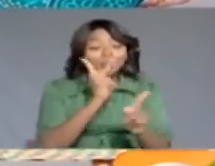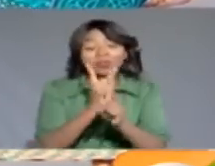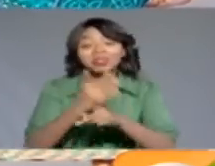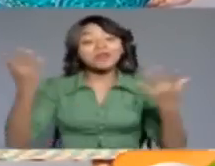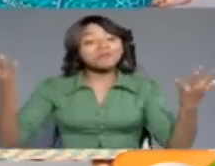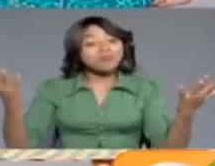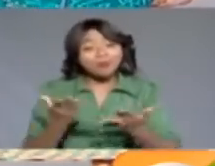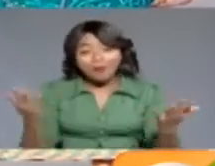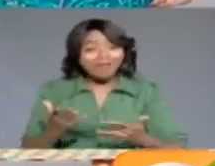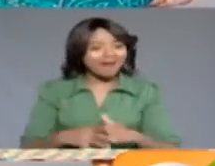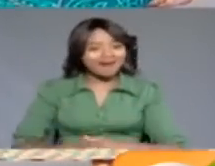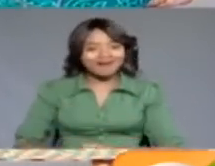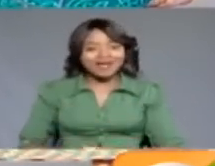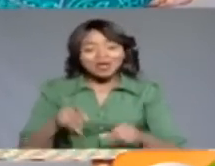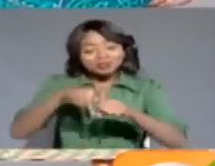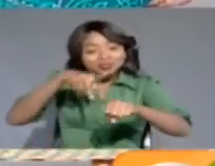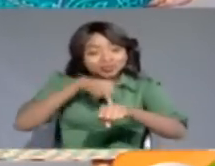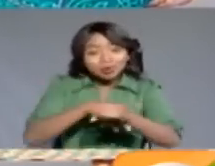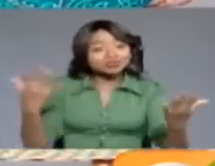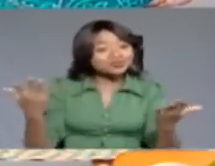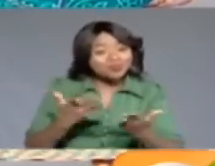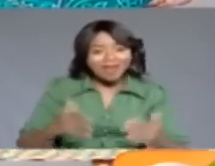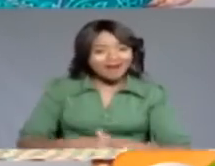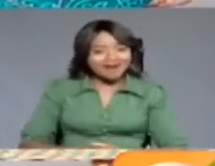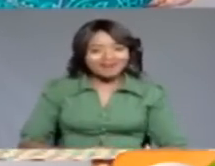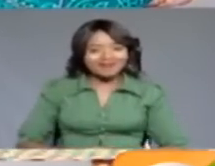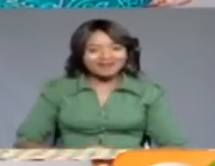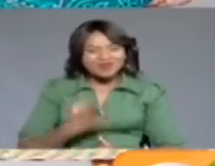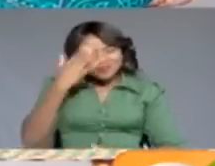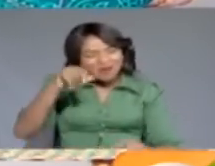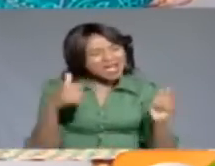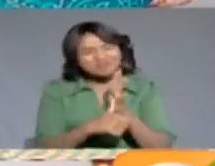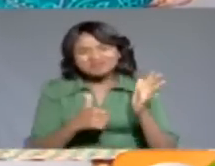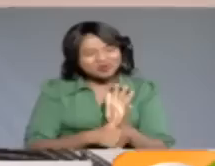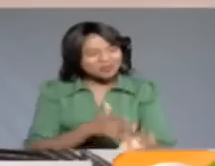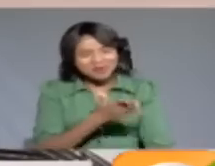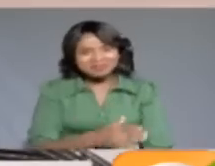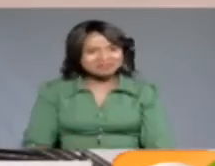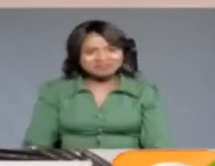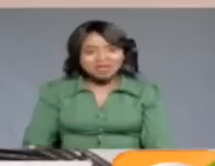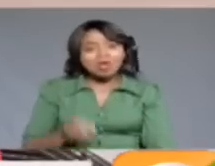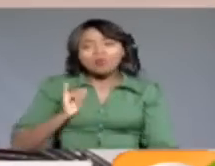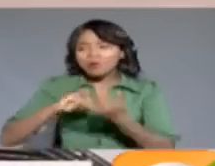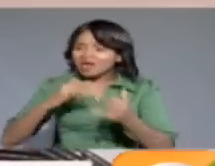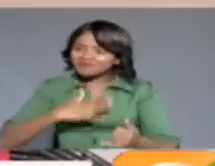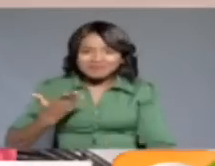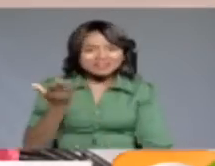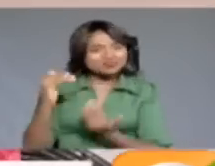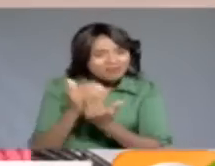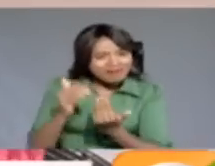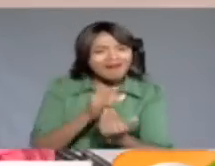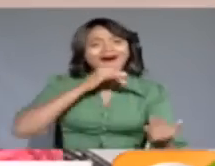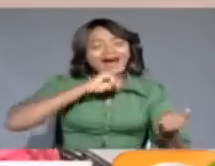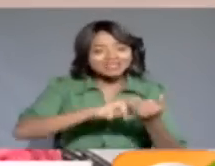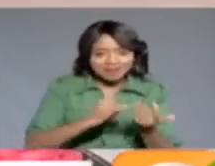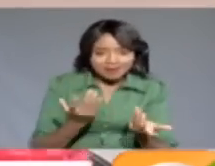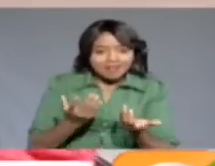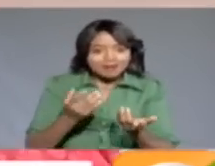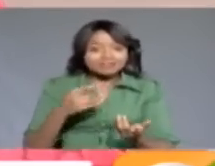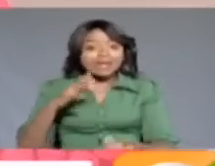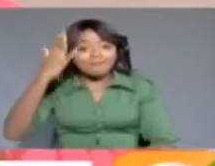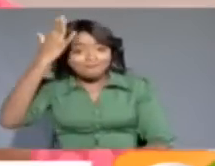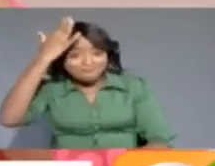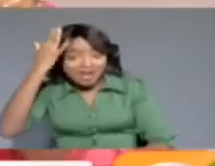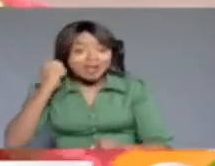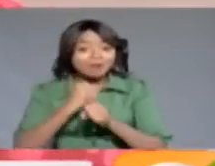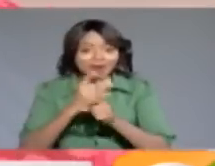paka jikoni. Socks ziko wapi? Mama, mbona hukunji hizi nguo za mzee kama ni Jumapili? Ukajua kama namtayarishia mume wangu. Zamani